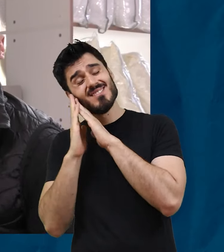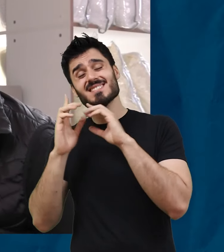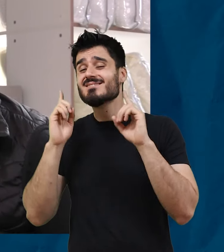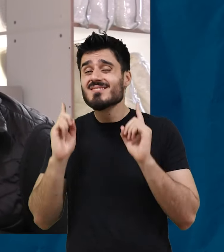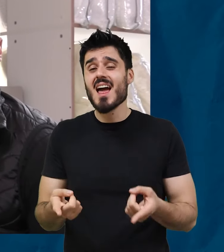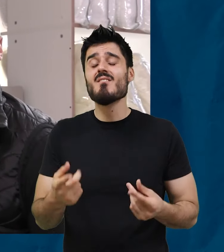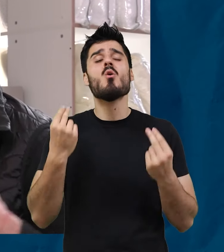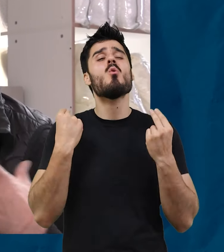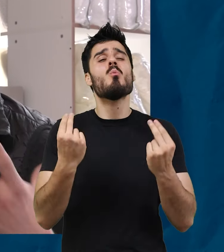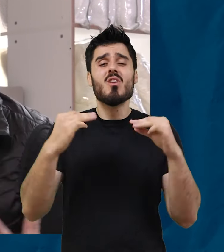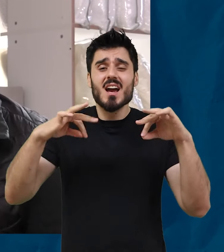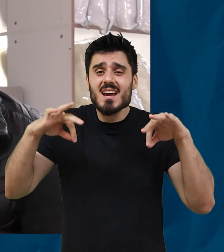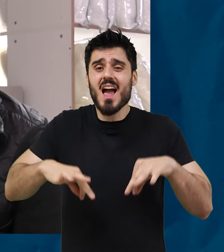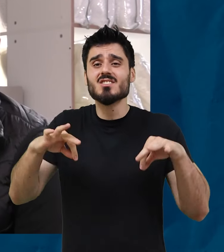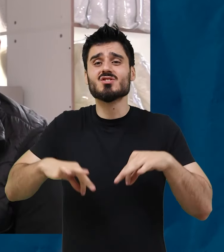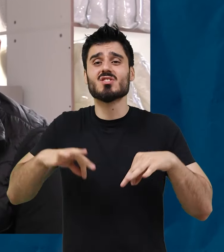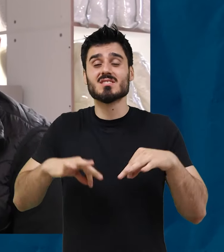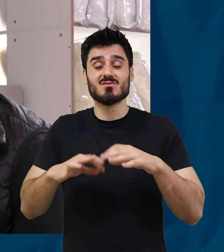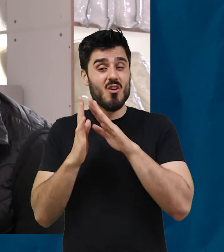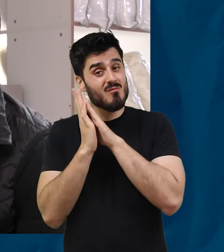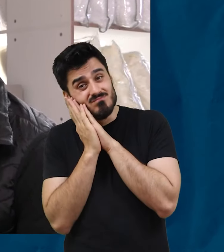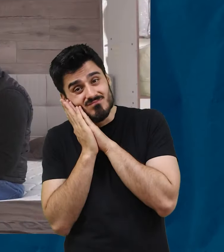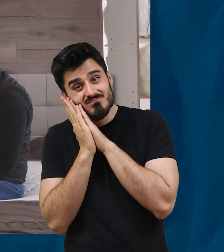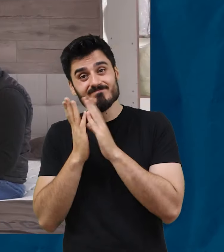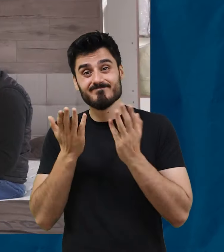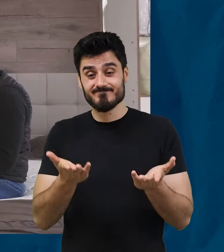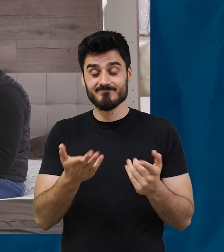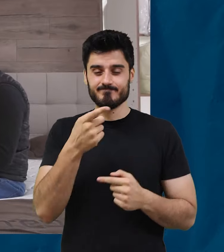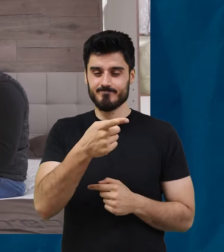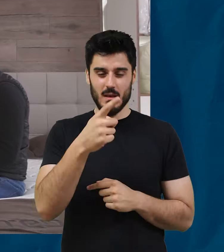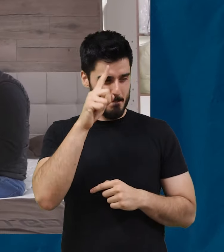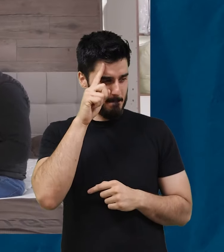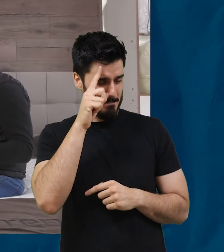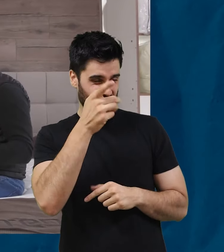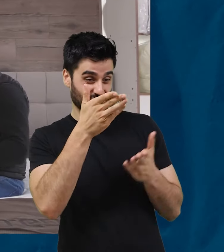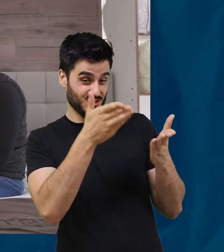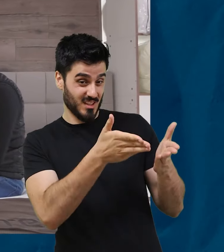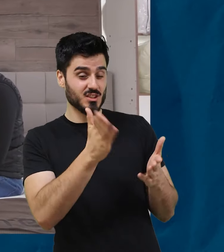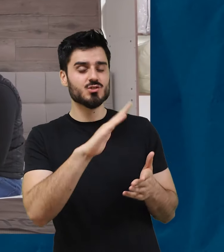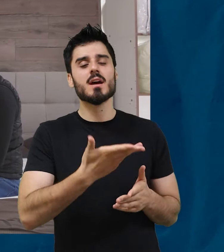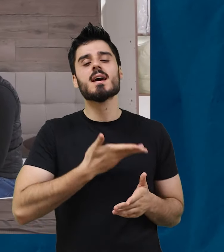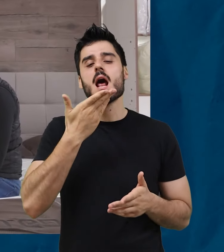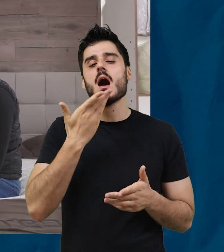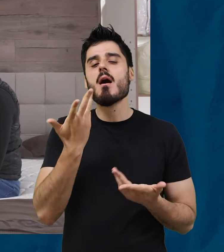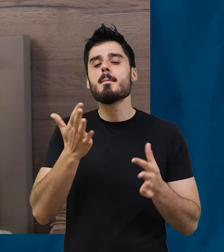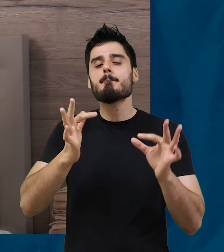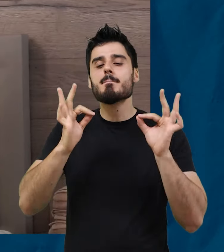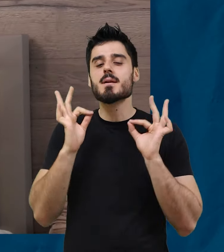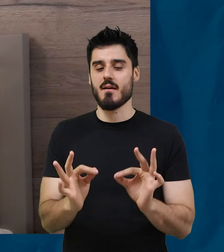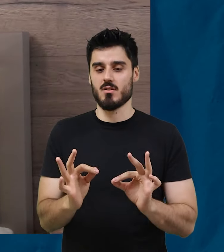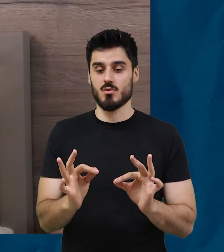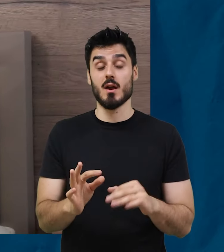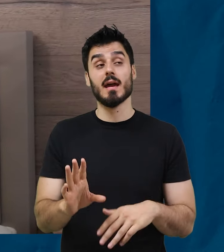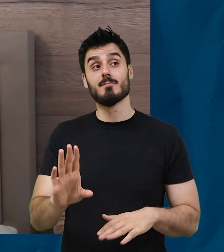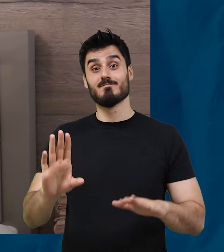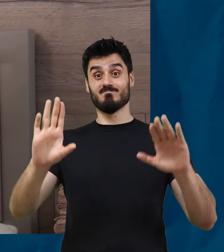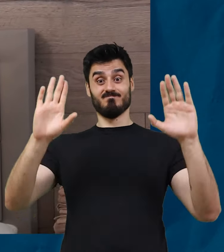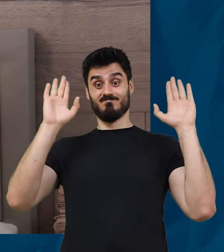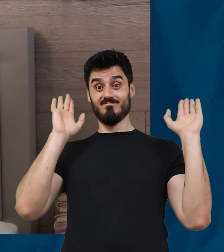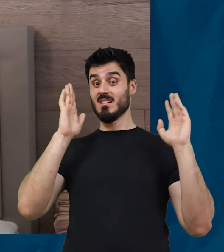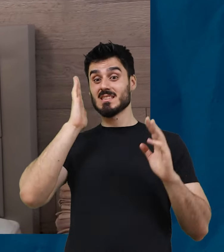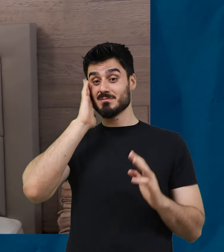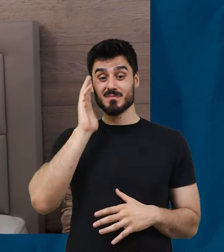на такава, каквато е подходяща за вашия начин на спане. Тук е Ани, която ще ви разкаже как да направите своя избор. При спане по гръб,